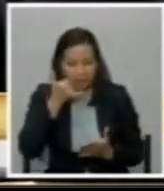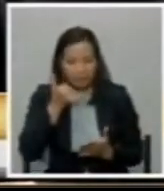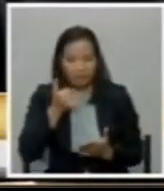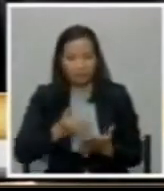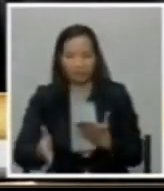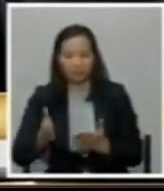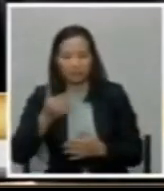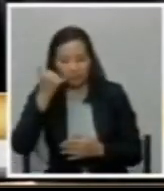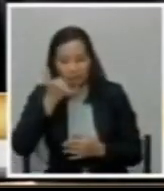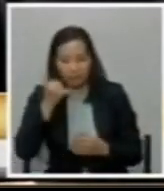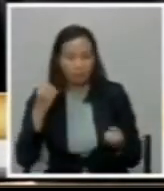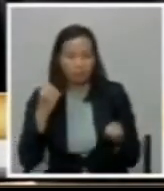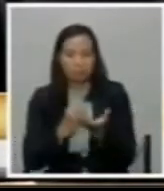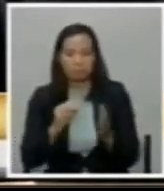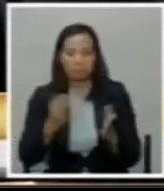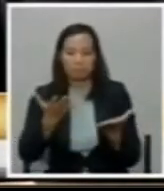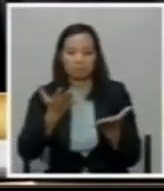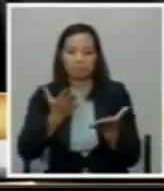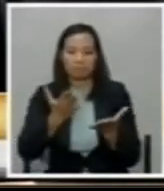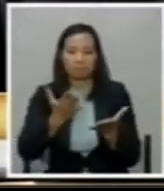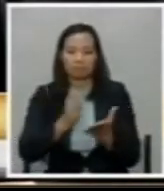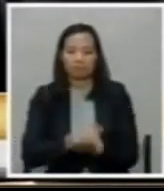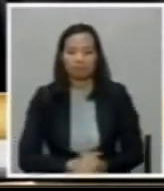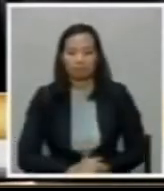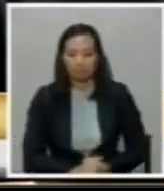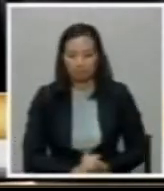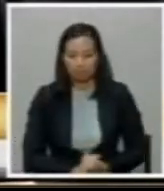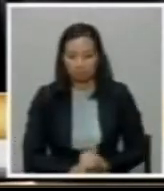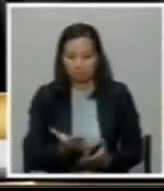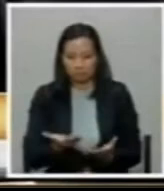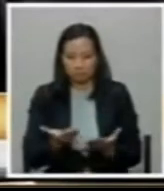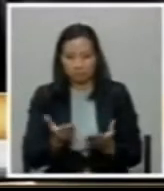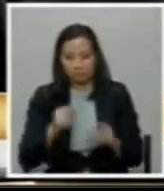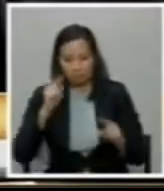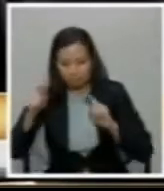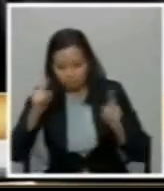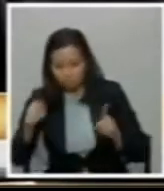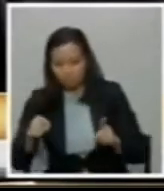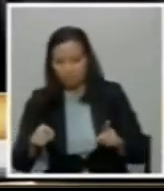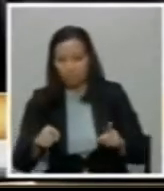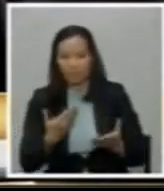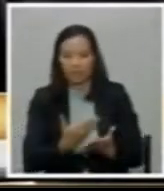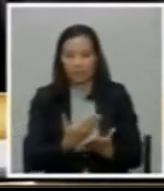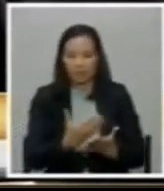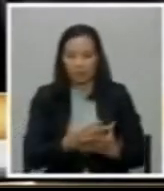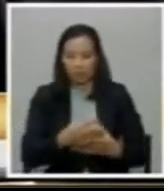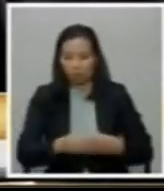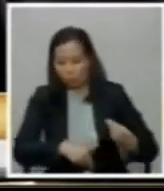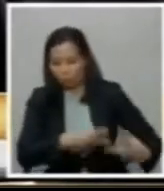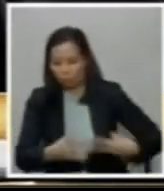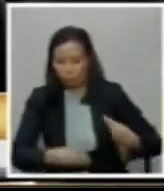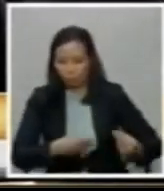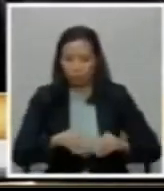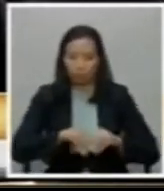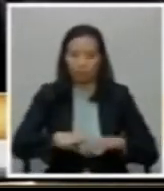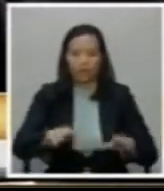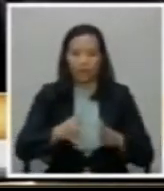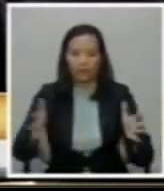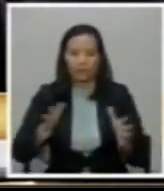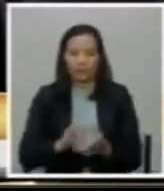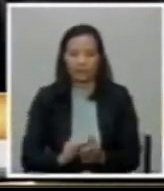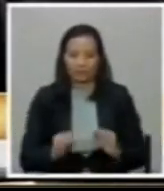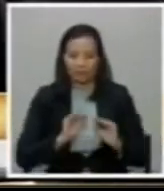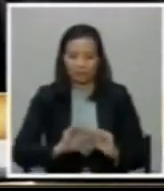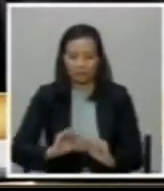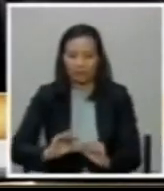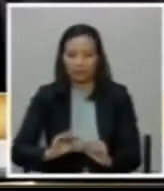ลเสียหายทางด้านของเงินเฟ้อหรือว่าเกิดการกระจายเงินมากเกินไปนะครับเพราะเงินเหล่านี้อย่างเสียเนี่ย